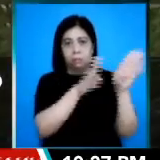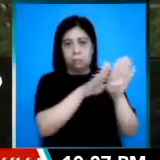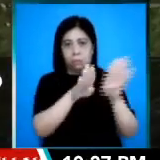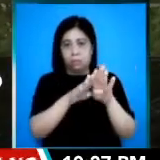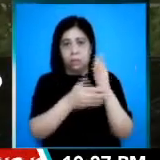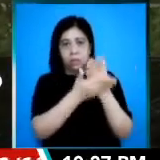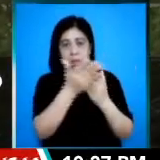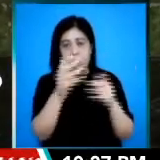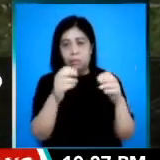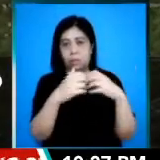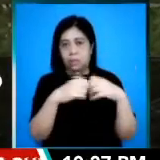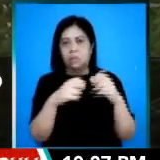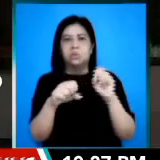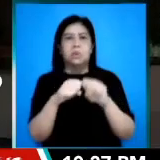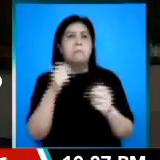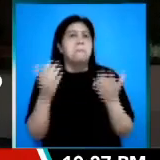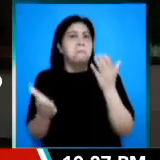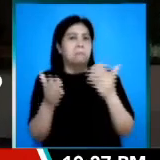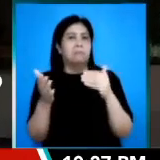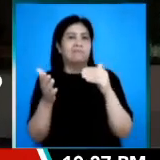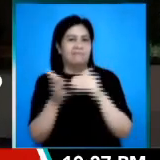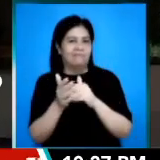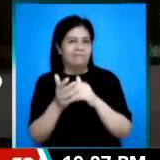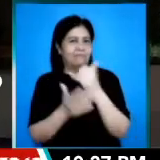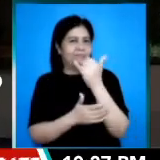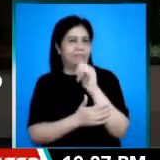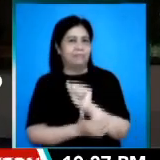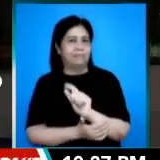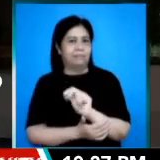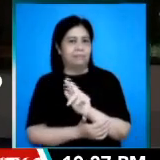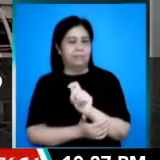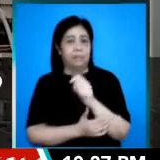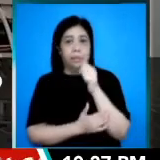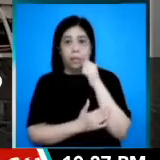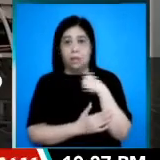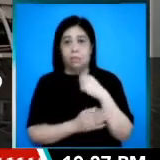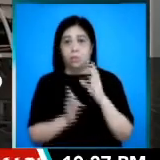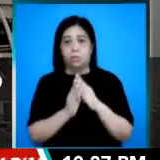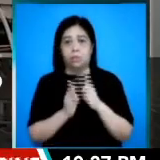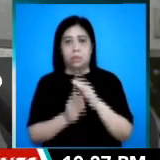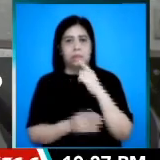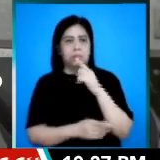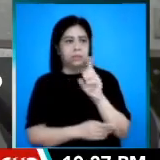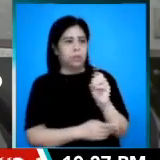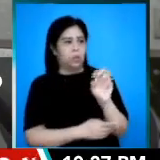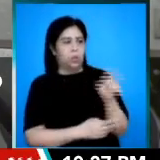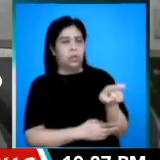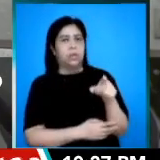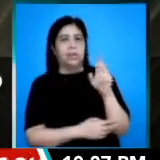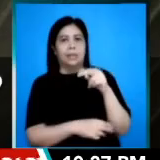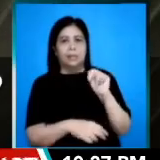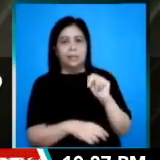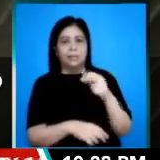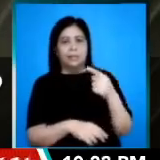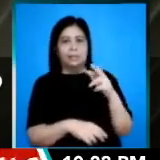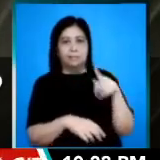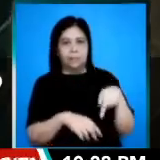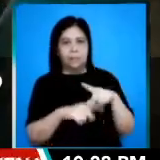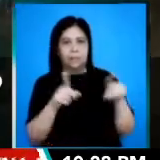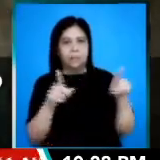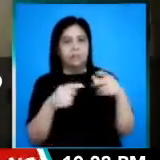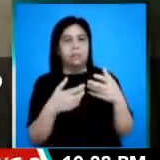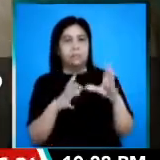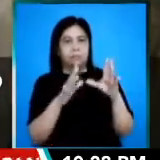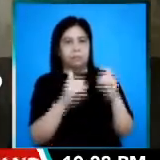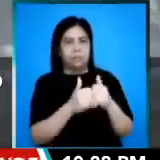kaya posible ang yellow alert. Sa meeting kahapon, pinapaayos ng DOE sa National Grid Corporation ang schedule kahit bumaba na